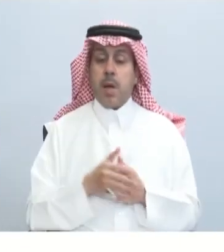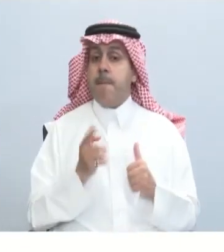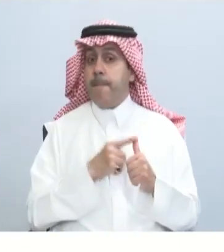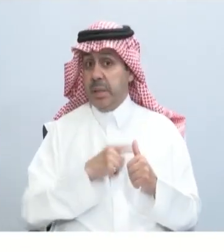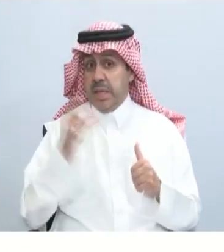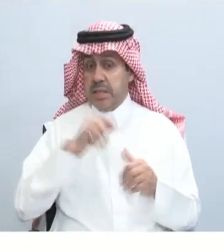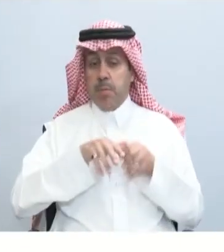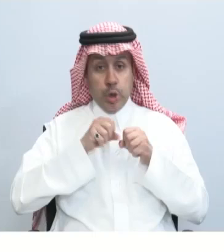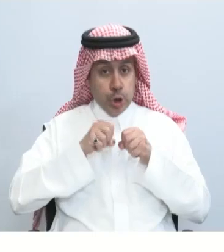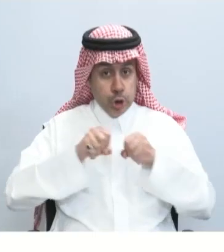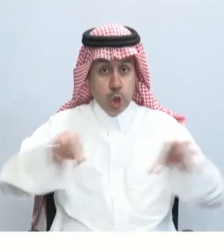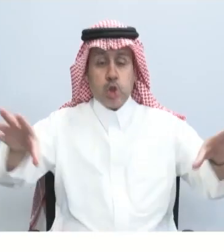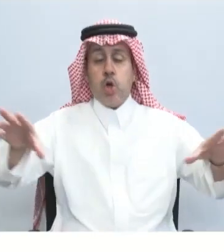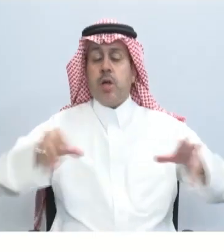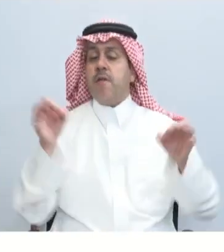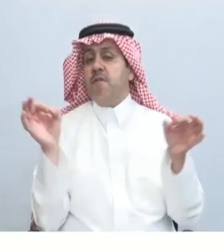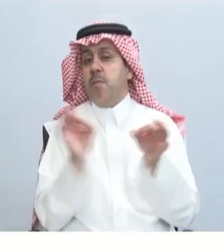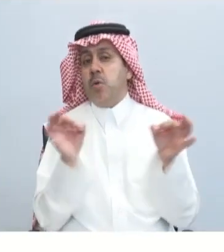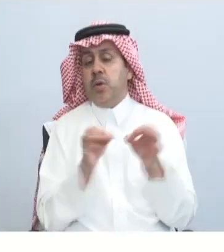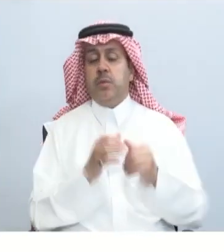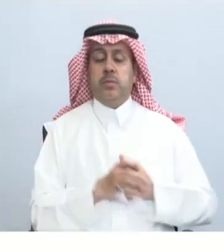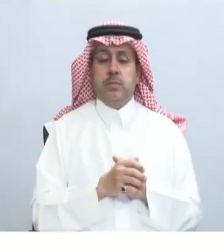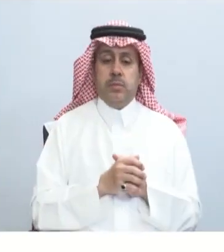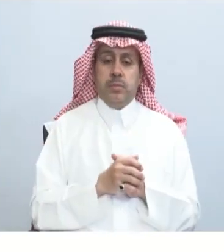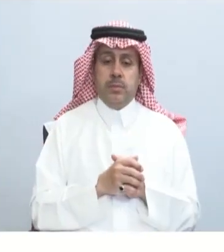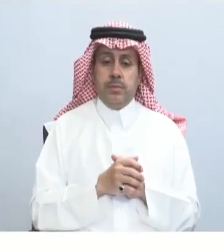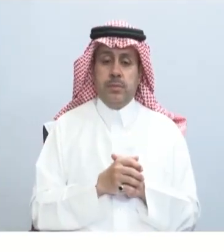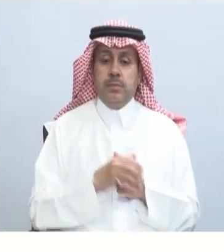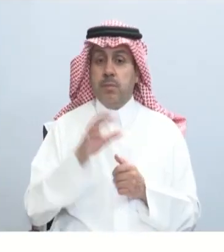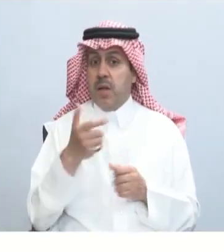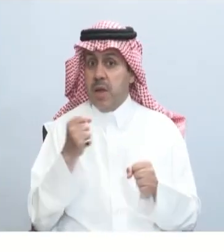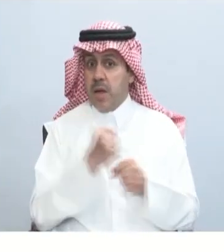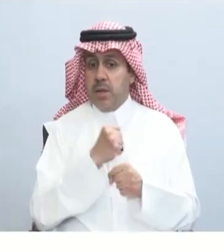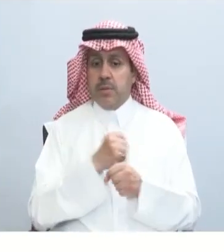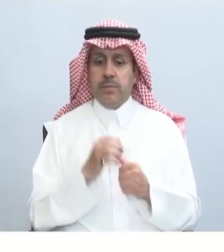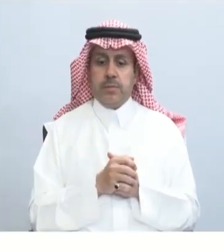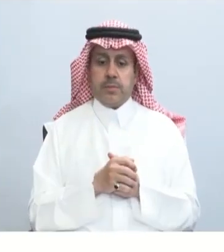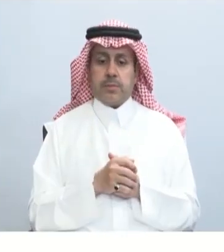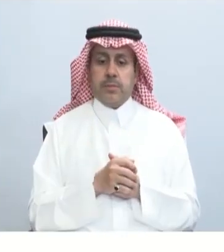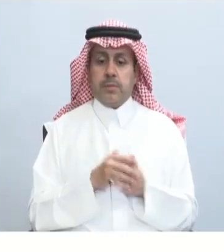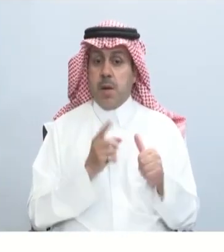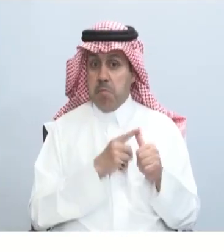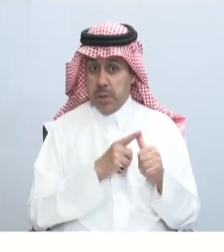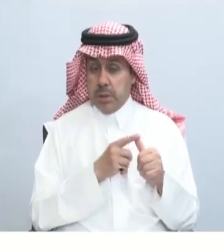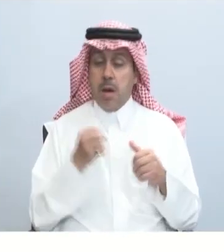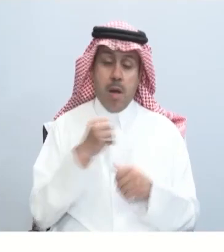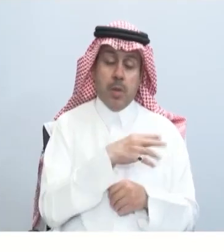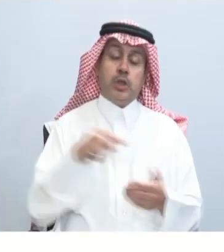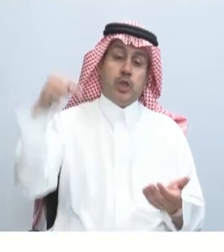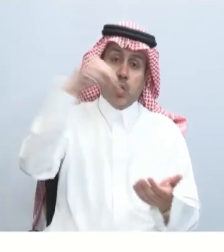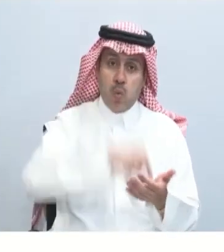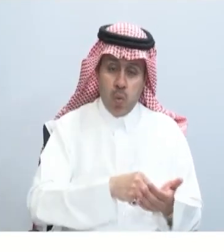الاسلام ينتشر في المناطق المجاوره لها ما الذي حدث بدات القبائل تدخل